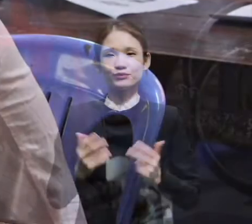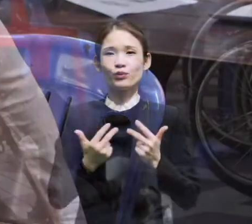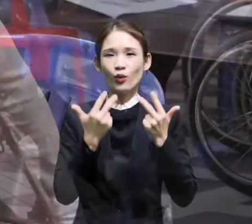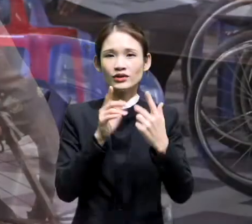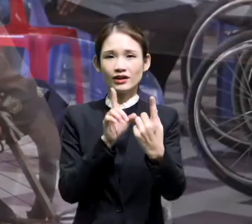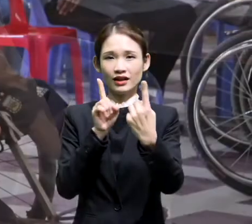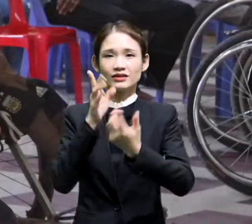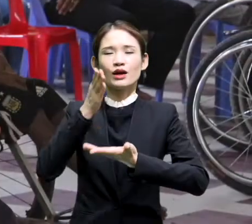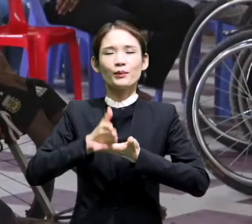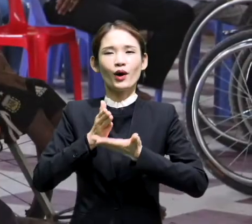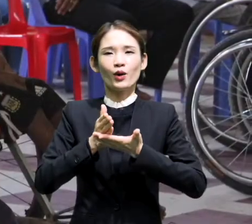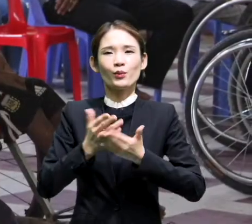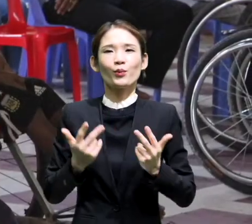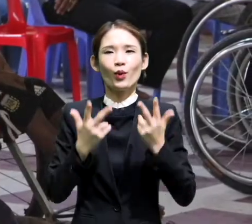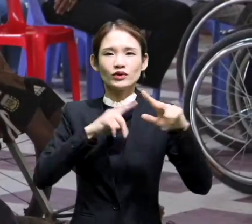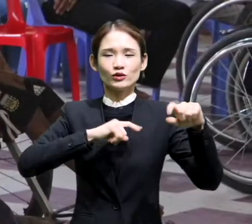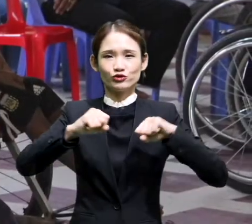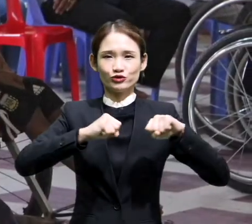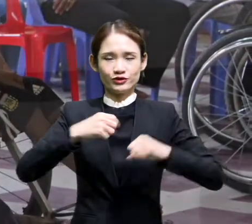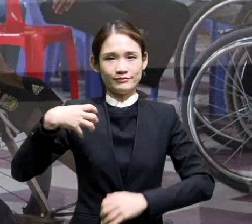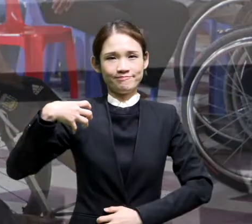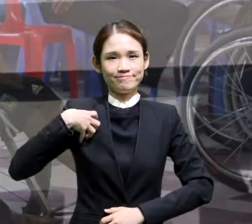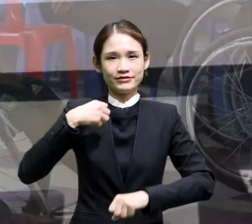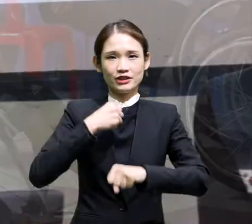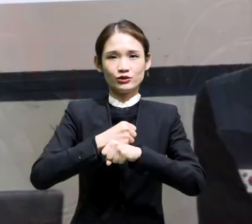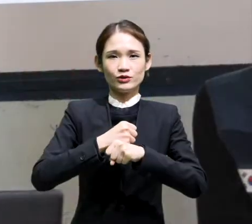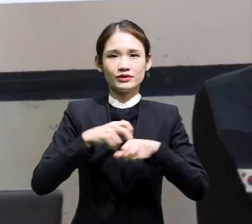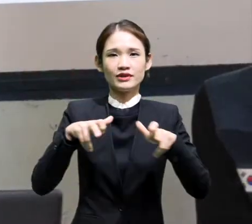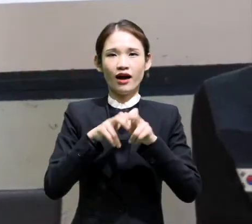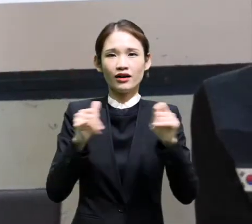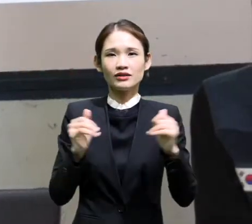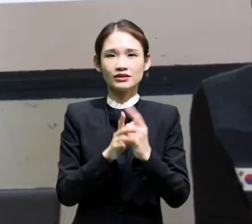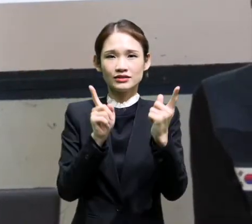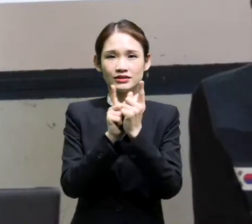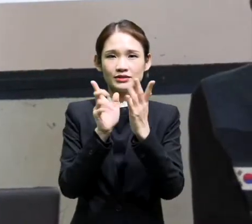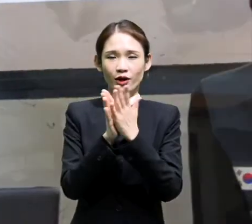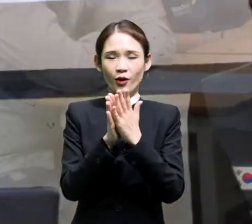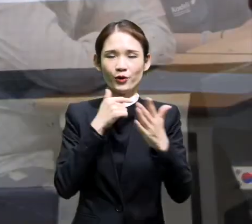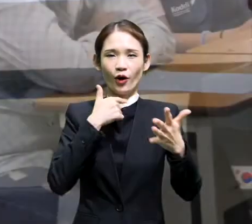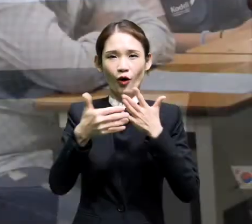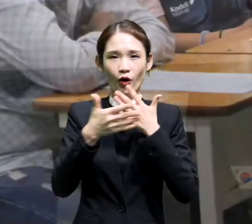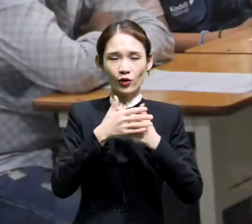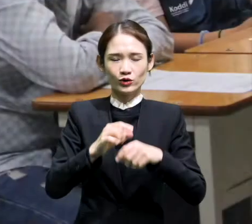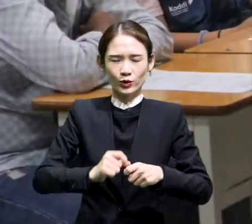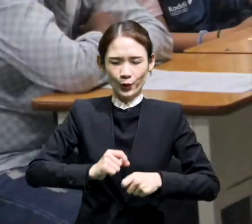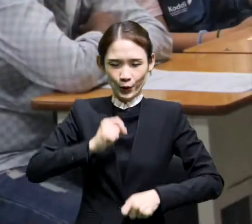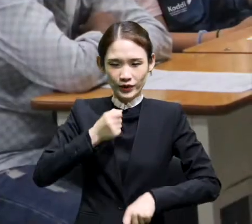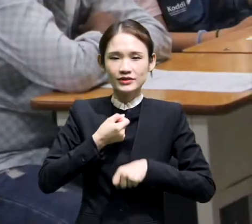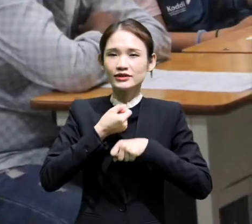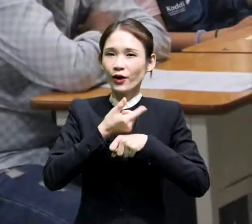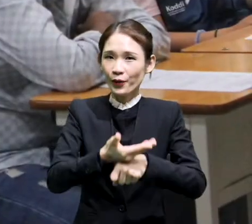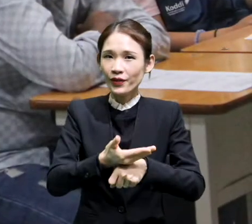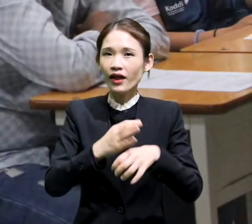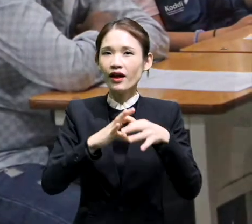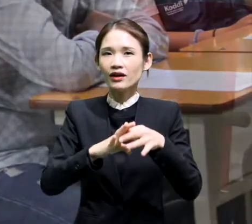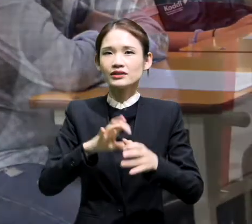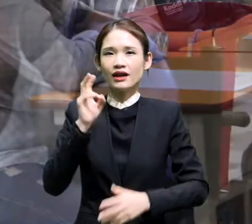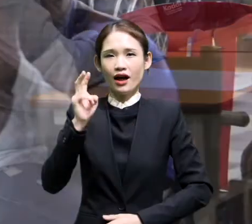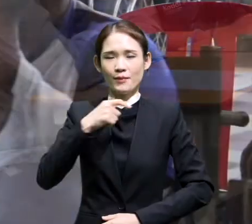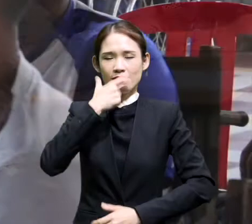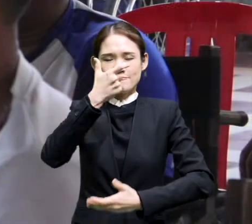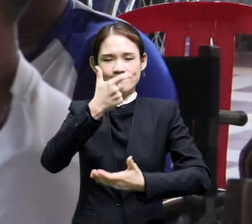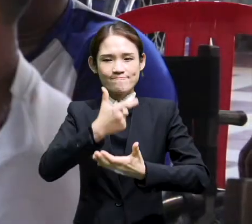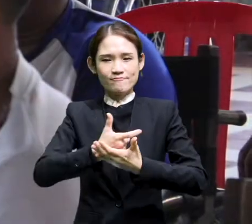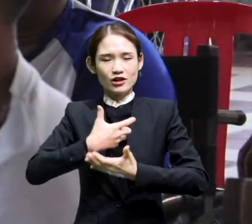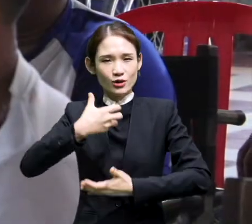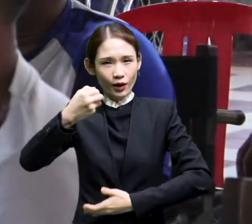봉사의 대상이 아닌 봉사의 주체자로서 장애인 당사자들의 경험을 솔직하게 전했기 때문에 아마 그 여운은 오래갈